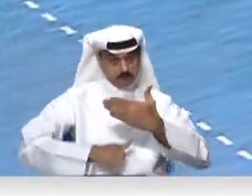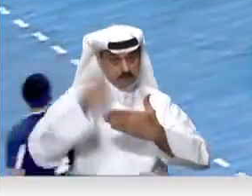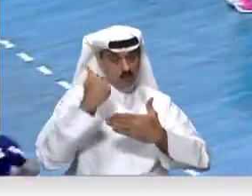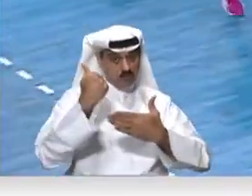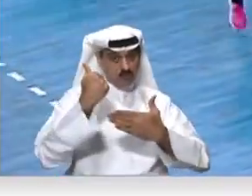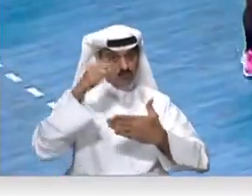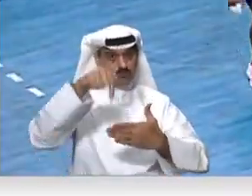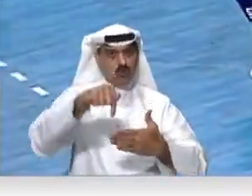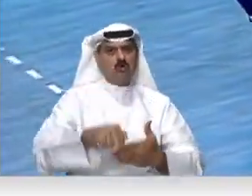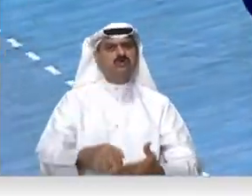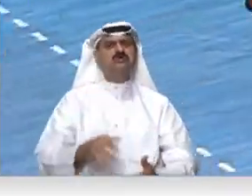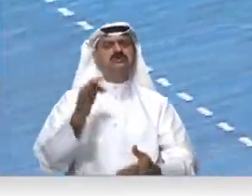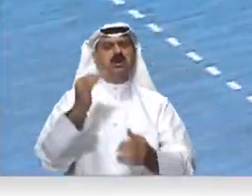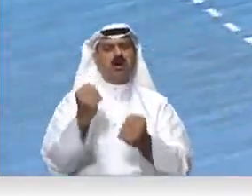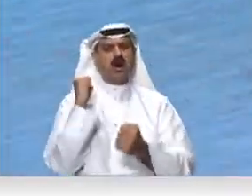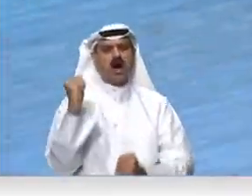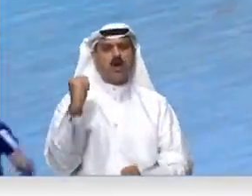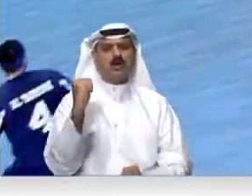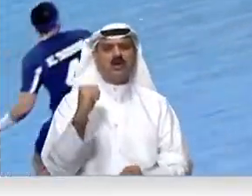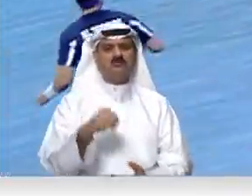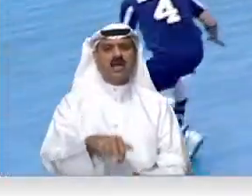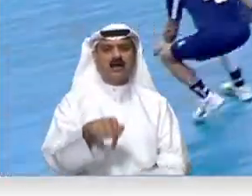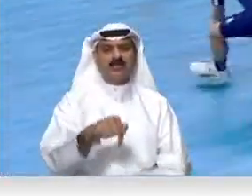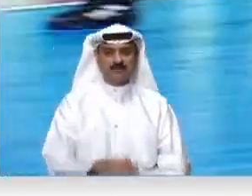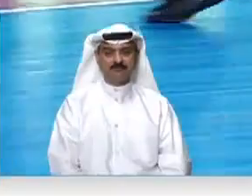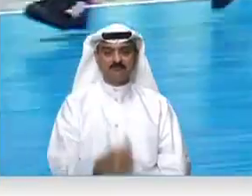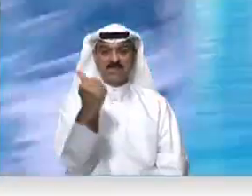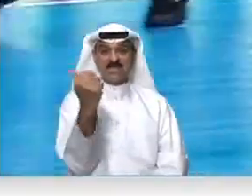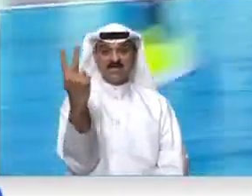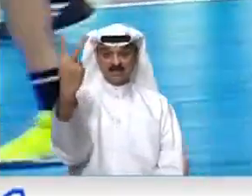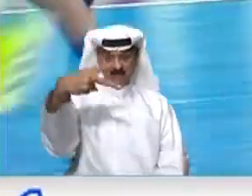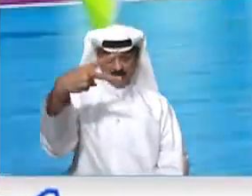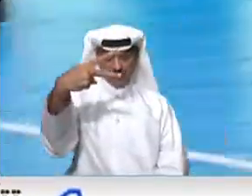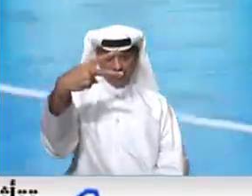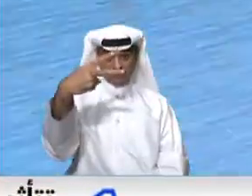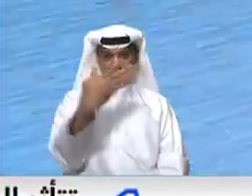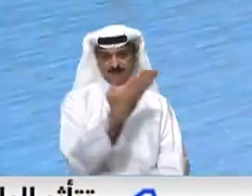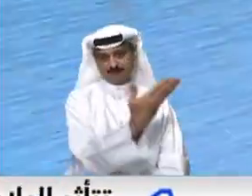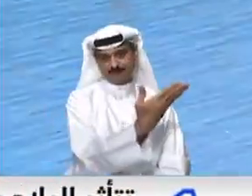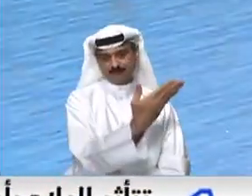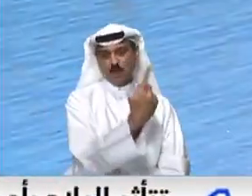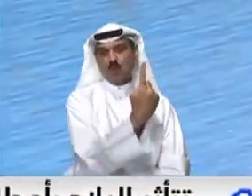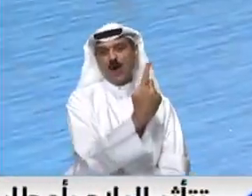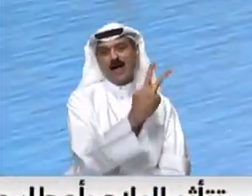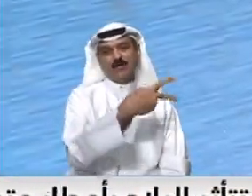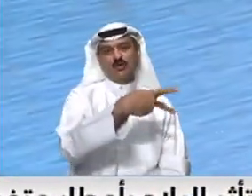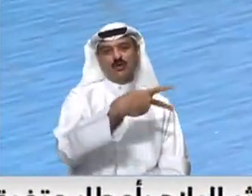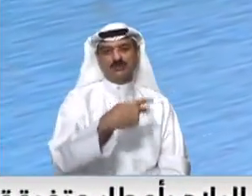بفوز مستحق وبنتيجه 26 برقان مقابل